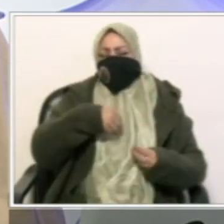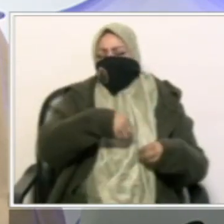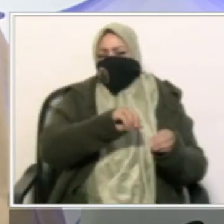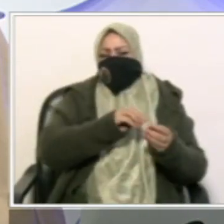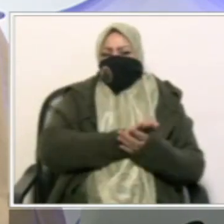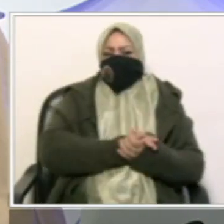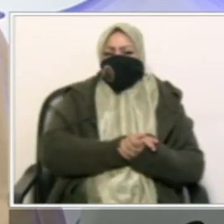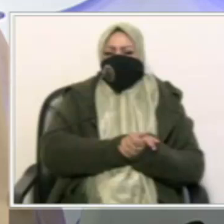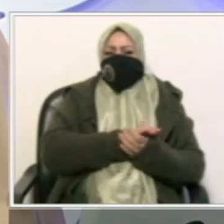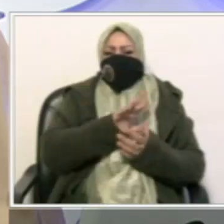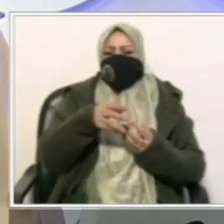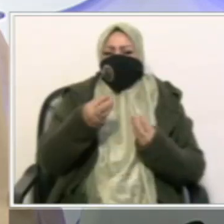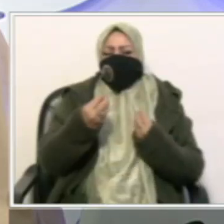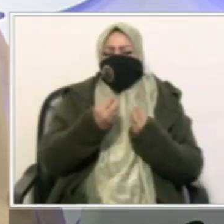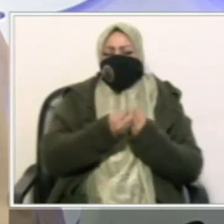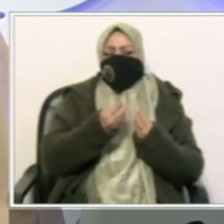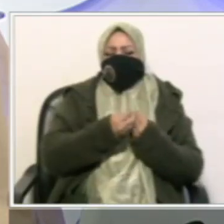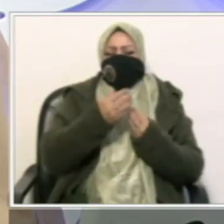الخادشة